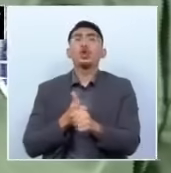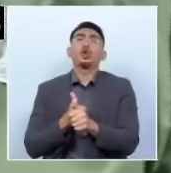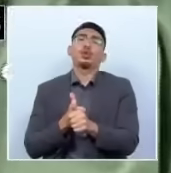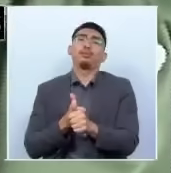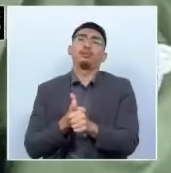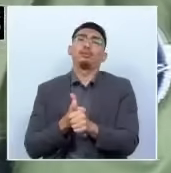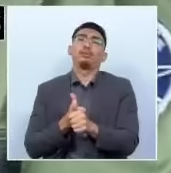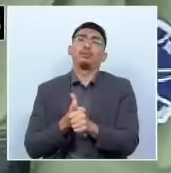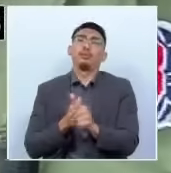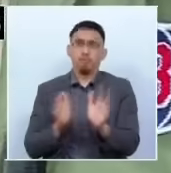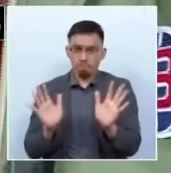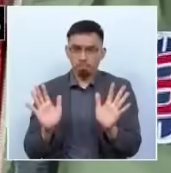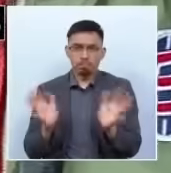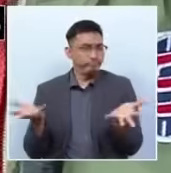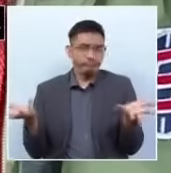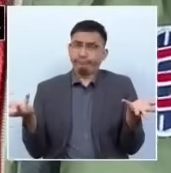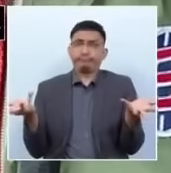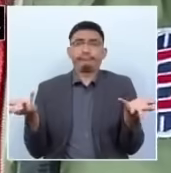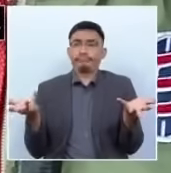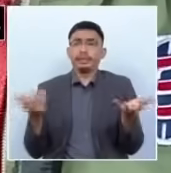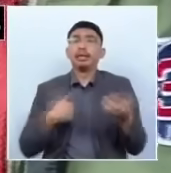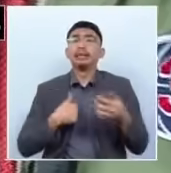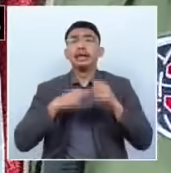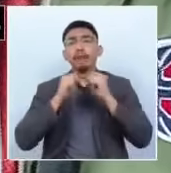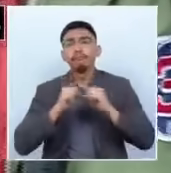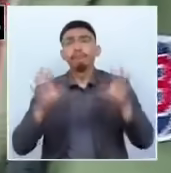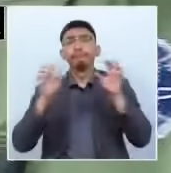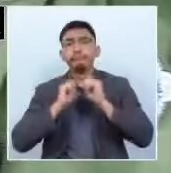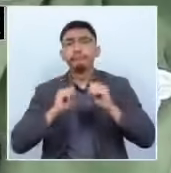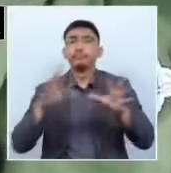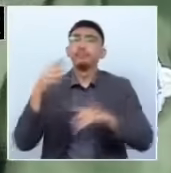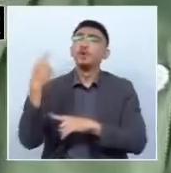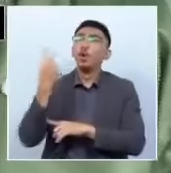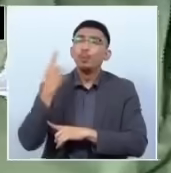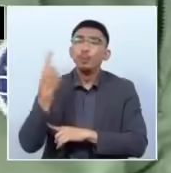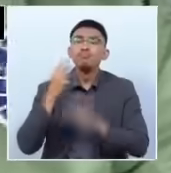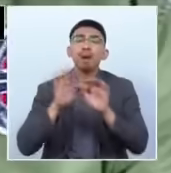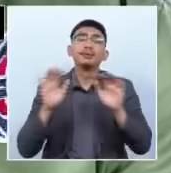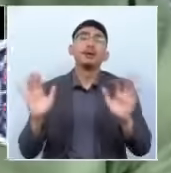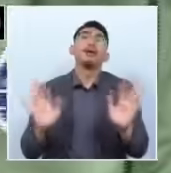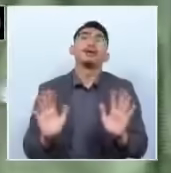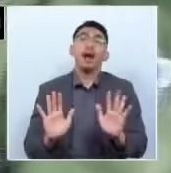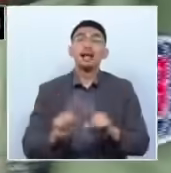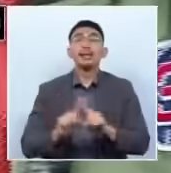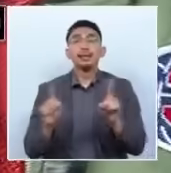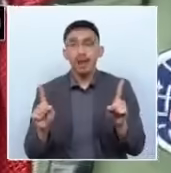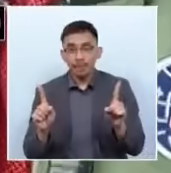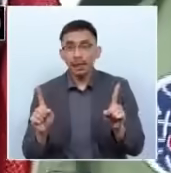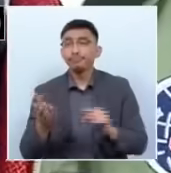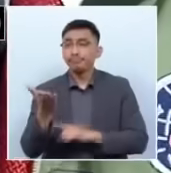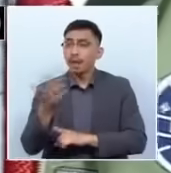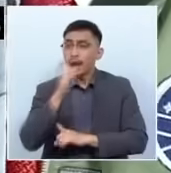tidak banyak bicara di depan umum ya tapi eh data-data yang Bapak ungkapkan masalah